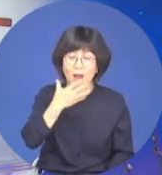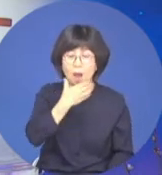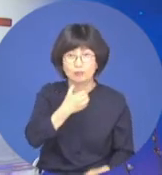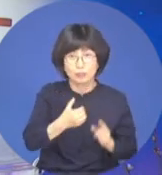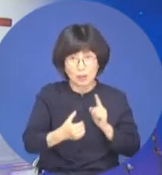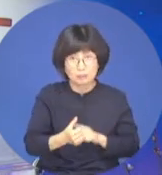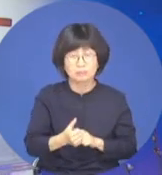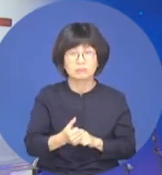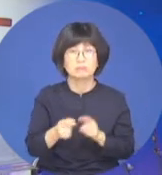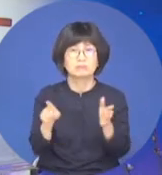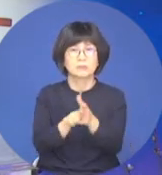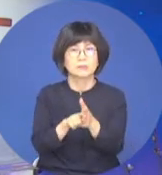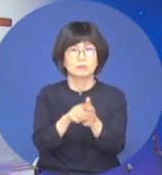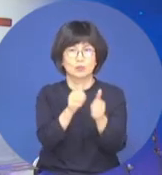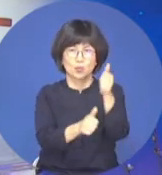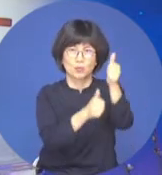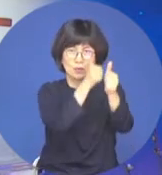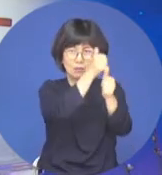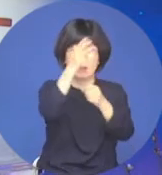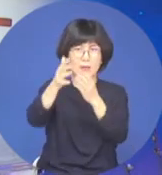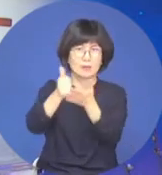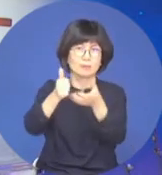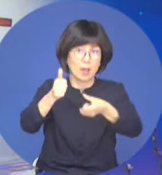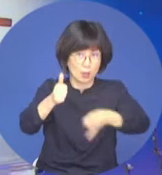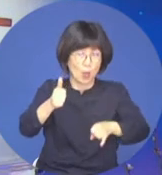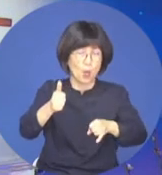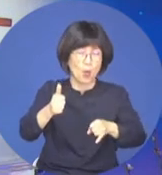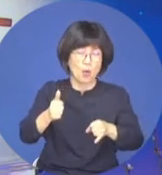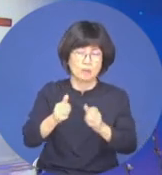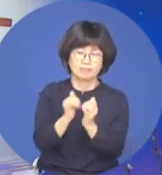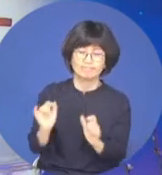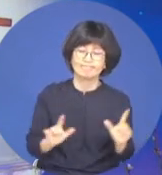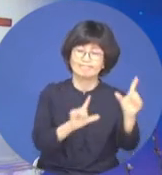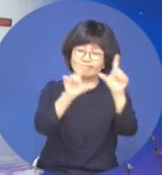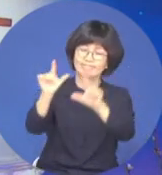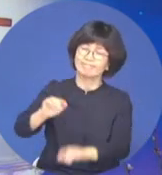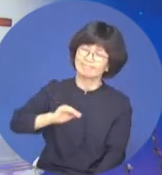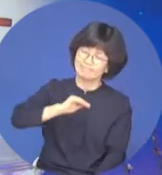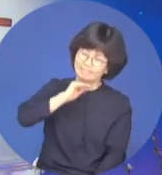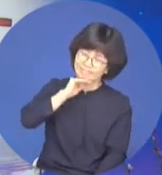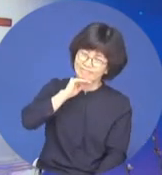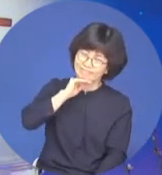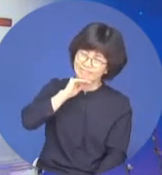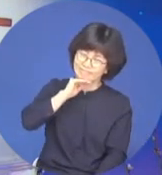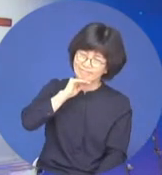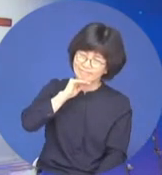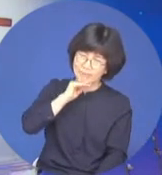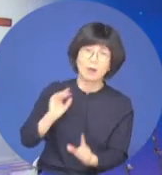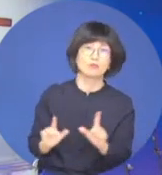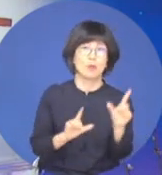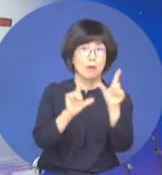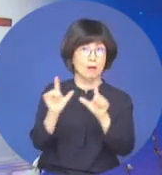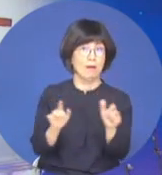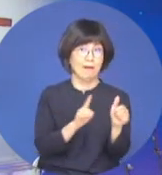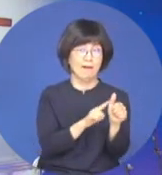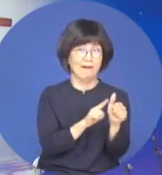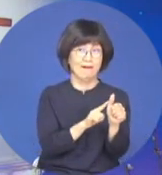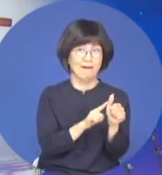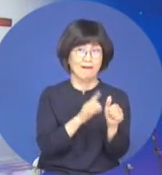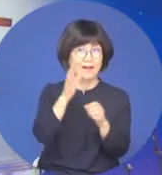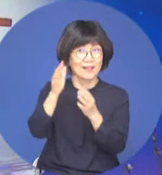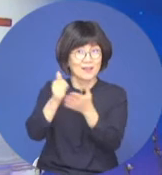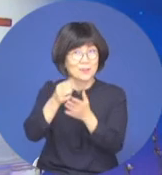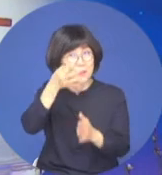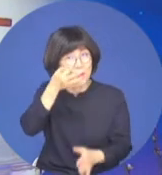되었고 일상을 믿음으로 살았습니다. 근데 그가 보여주는 게 뭡니까? 여러분, 하나님 약속하셨어요. 내가